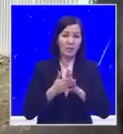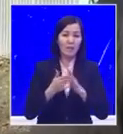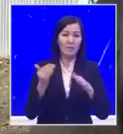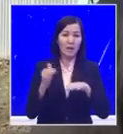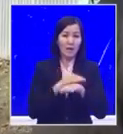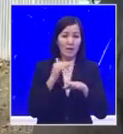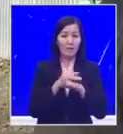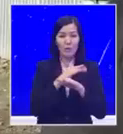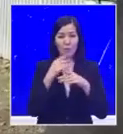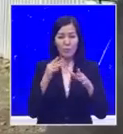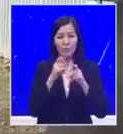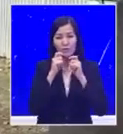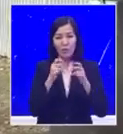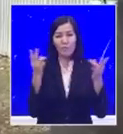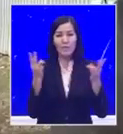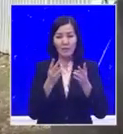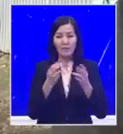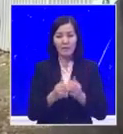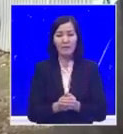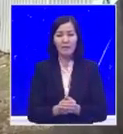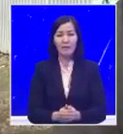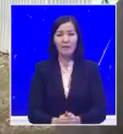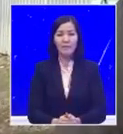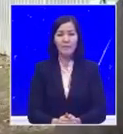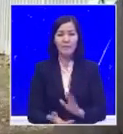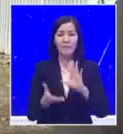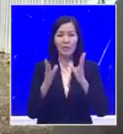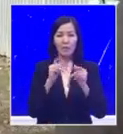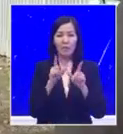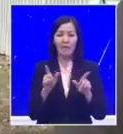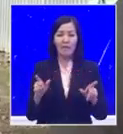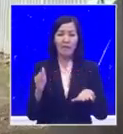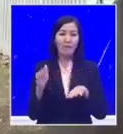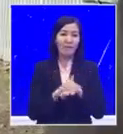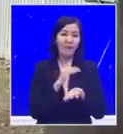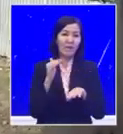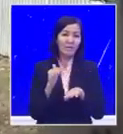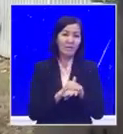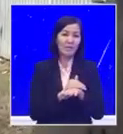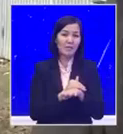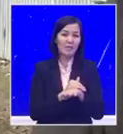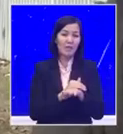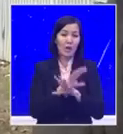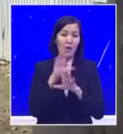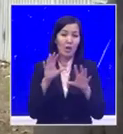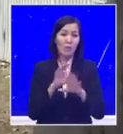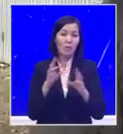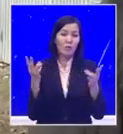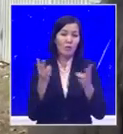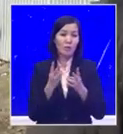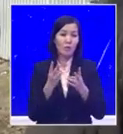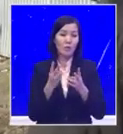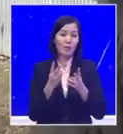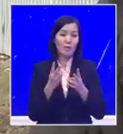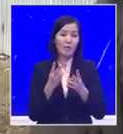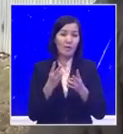сияқты. Сондықтан бұл біз бір бәле-жәлден сақтану үшін емес, жалпы адамдар арасындағы мейірімділікті, бауырмалдықты ояту мақсатында осындай